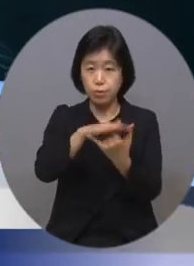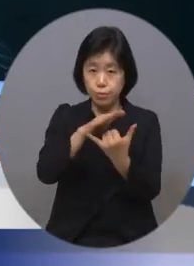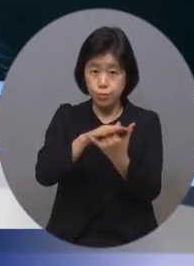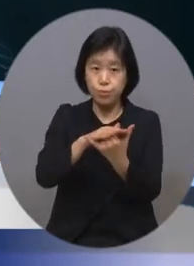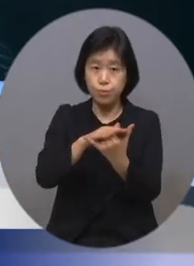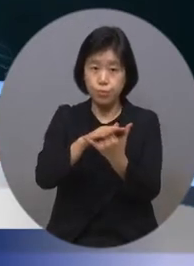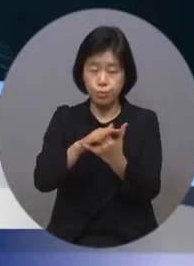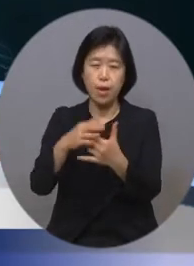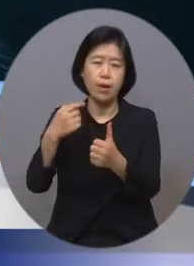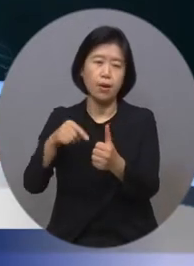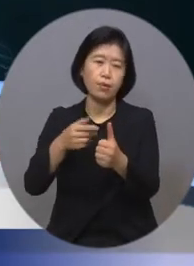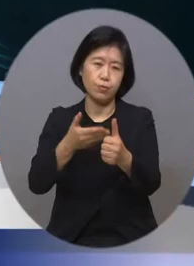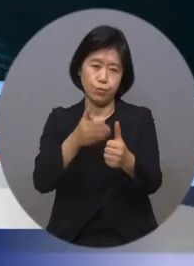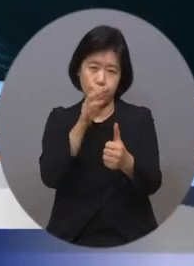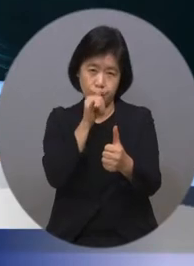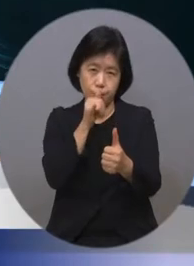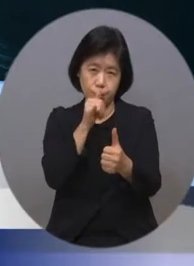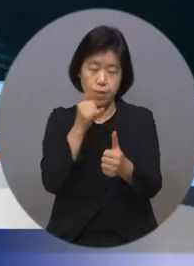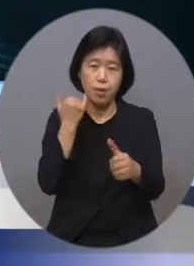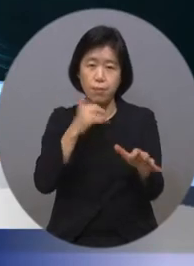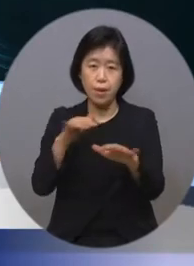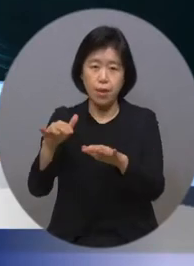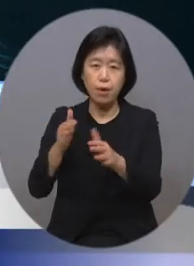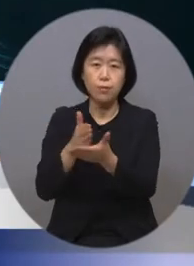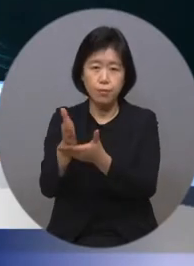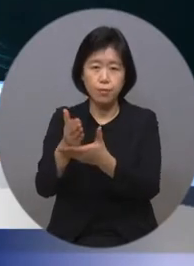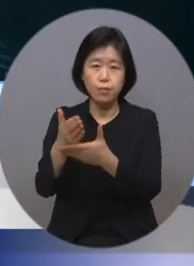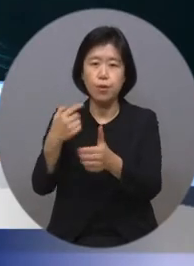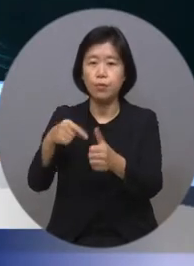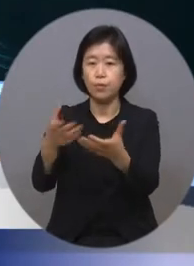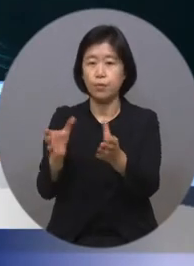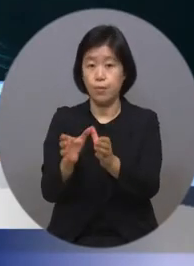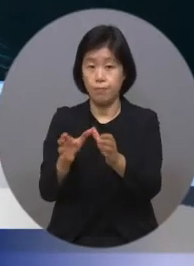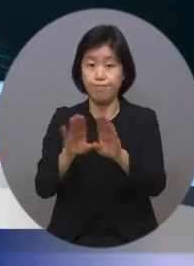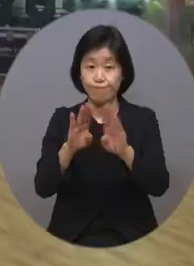최초로 청소년에 전문화된 해양 교육원을 개원했습니다.